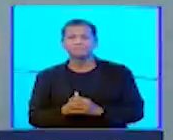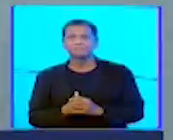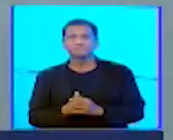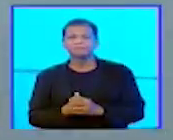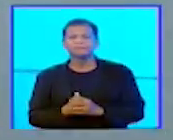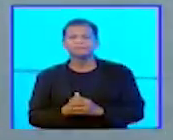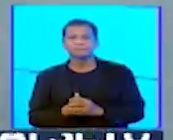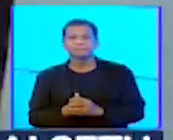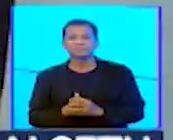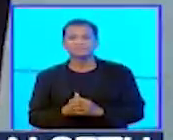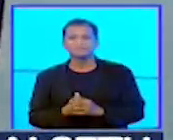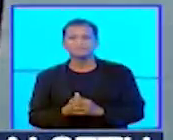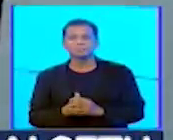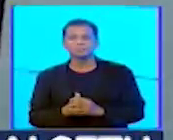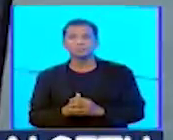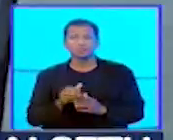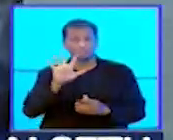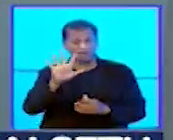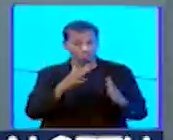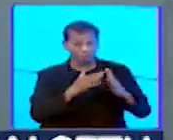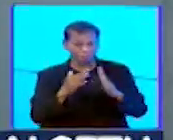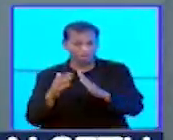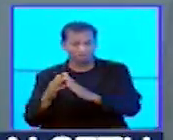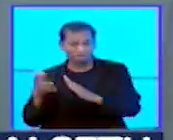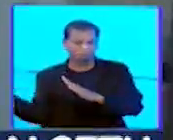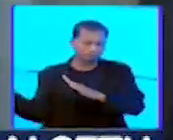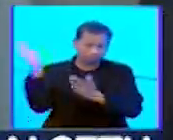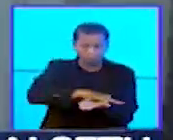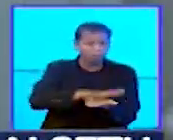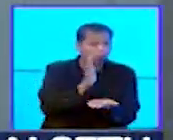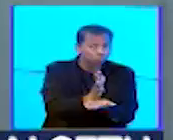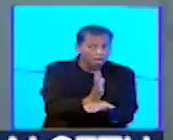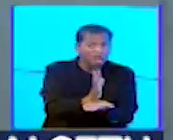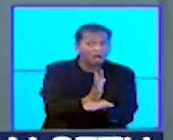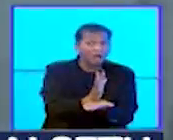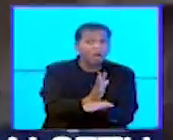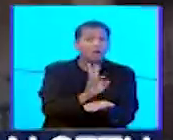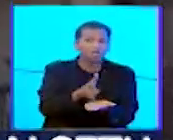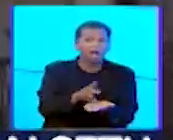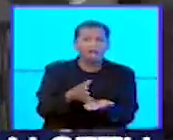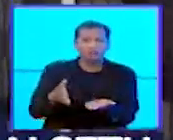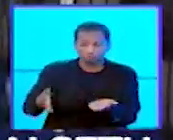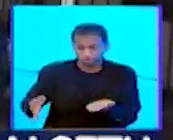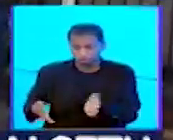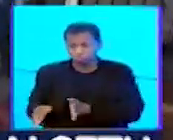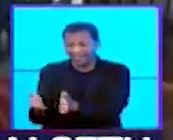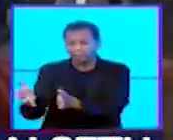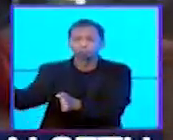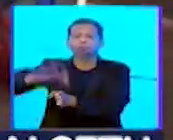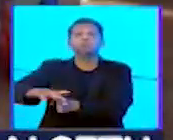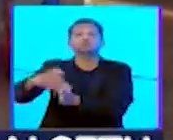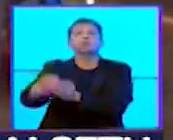Selain menimpa 5 rumah warga, longsor tembok pembatas perumahan klaster Melati Residence juga menutup aliran sungai Setu dan menyebabkan aliran